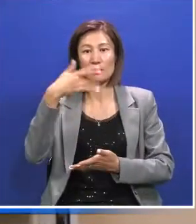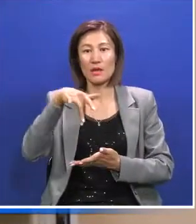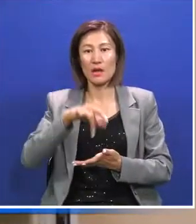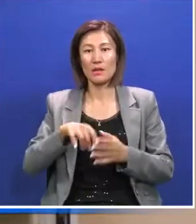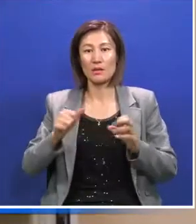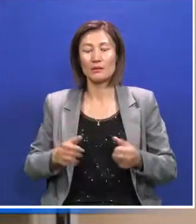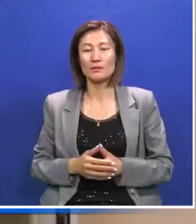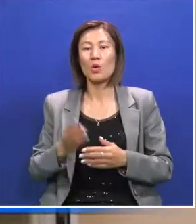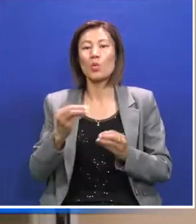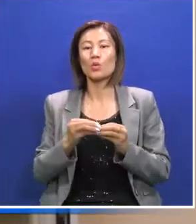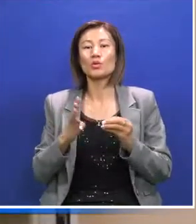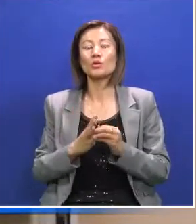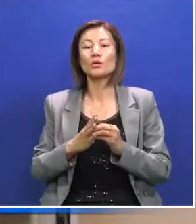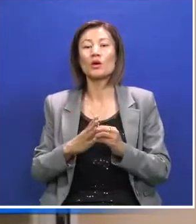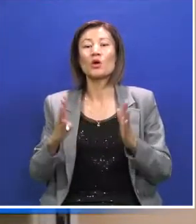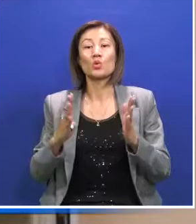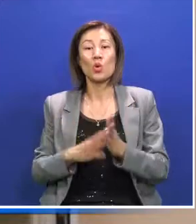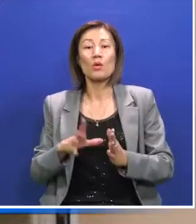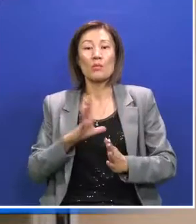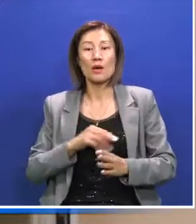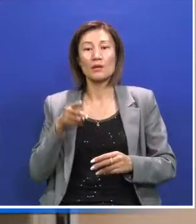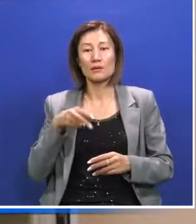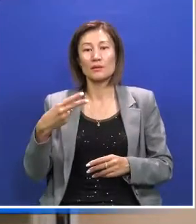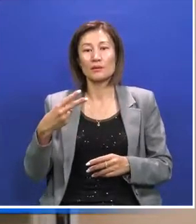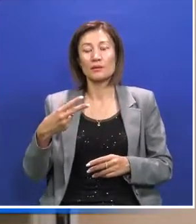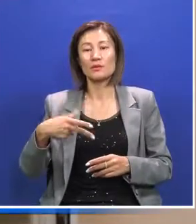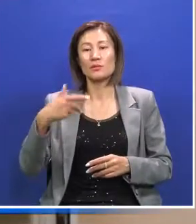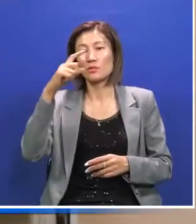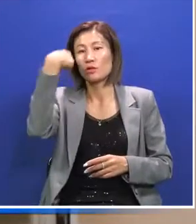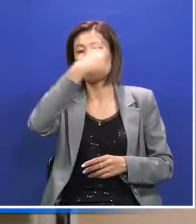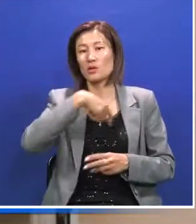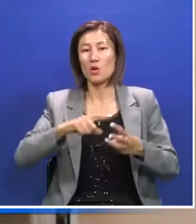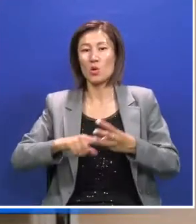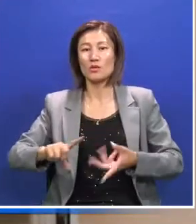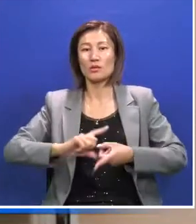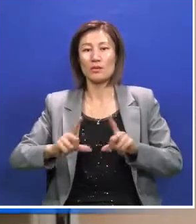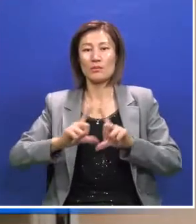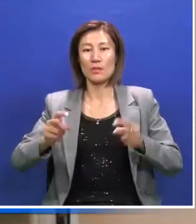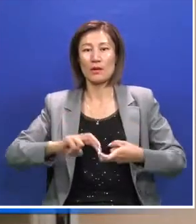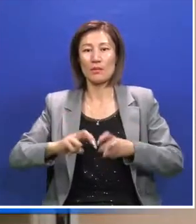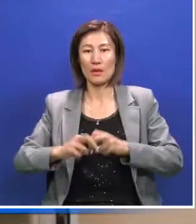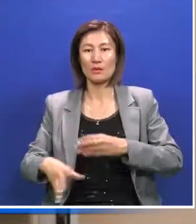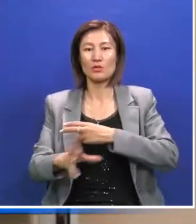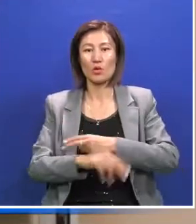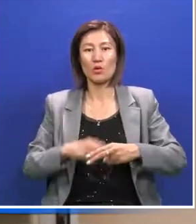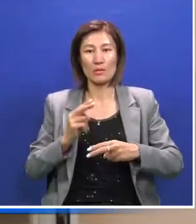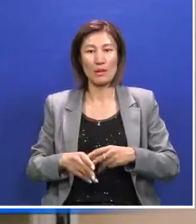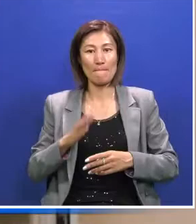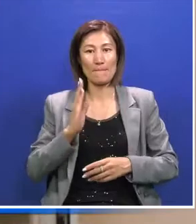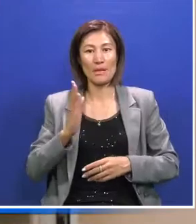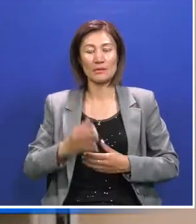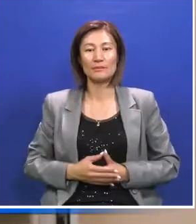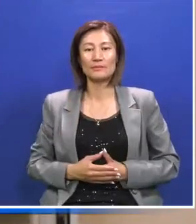қаласында 14-тен 9-ға түсіп отыр. Ал 2023 жылы үш ауысымды мектептер мәселесі толық шешіледі деген мақсат қойылып